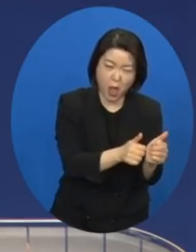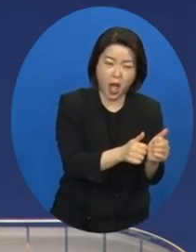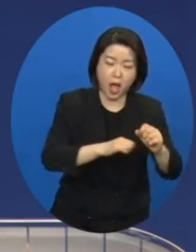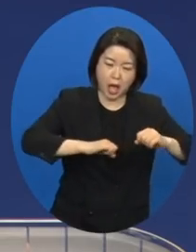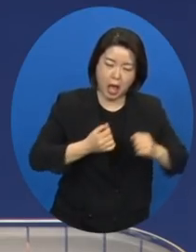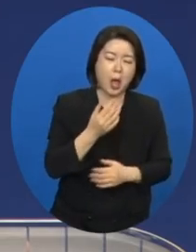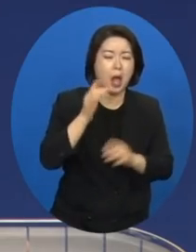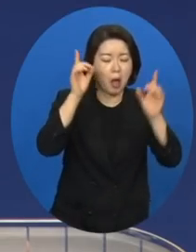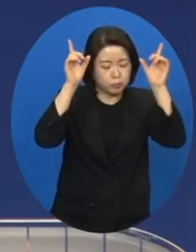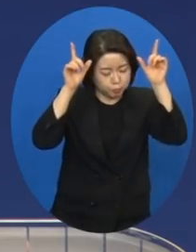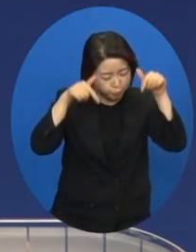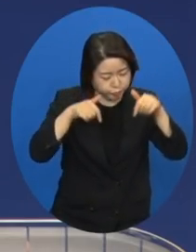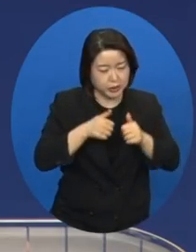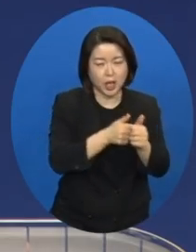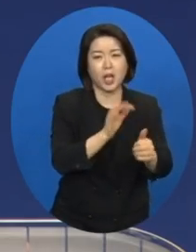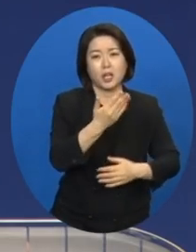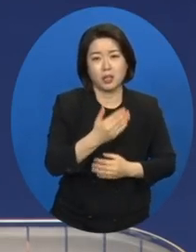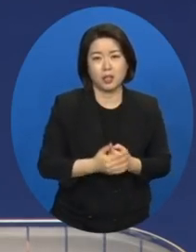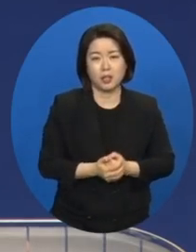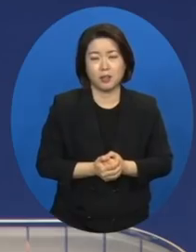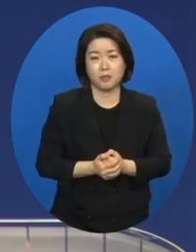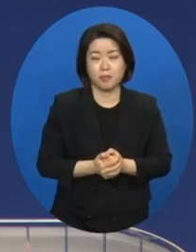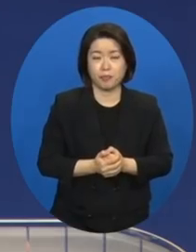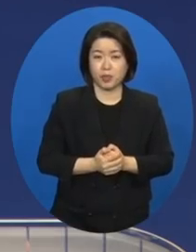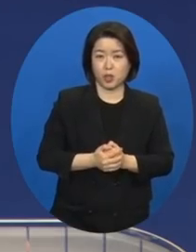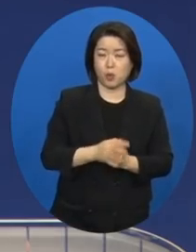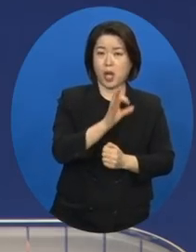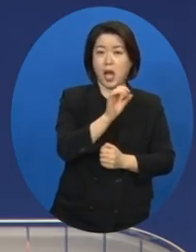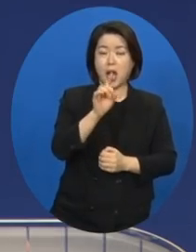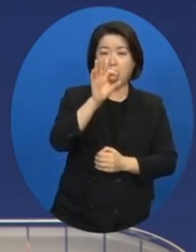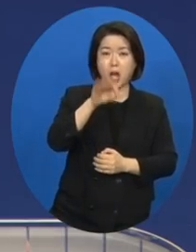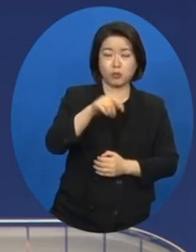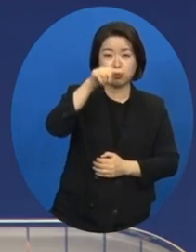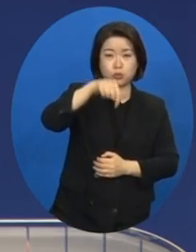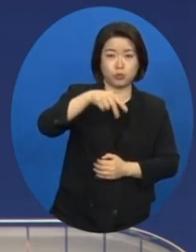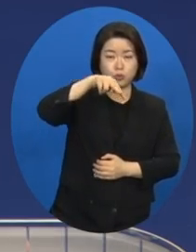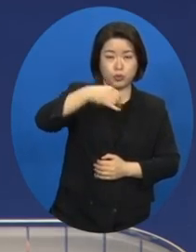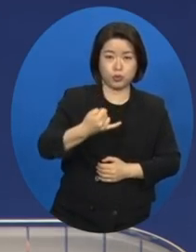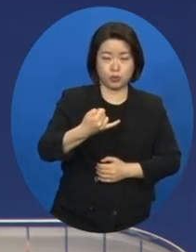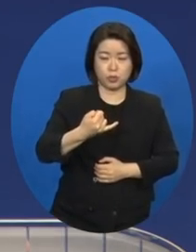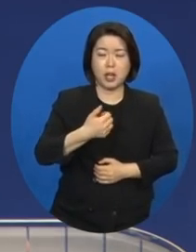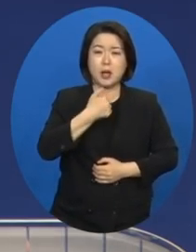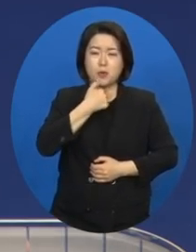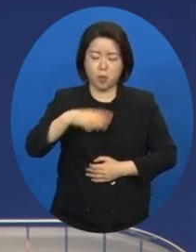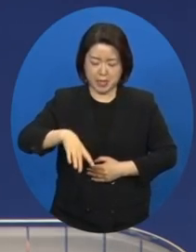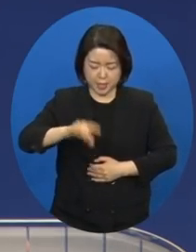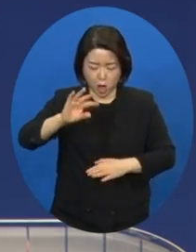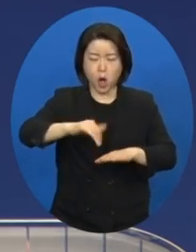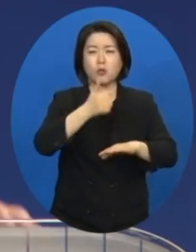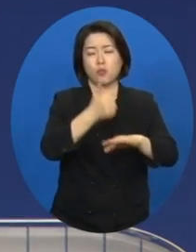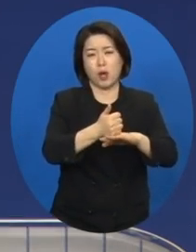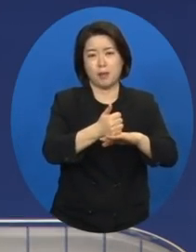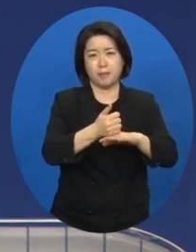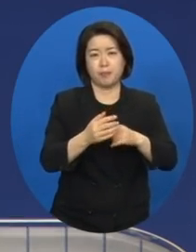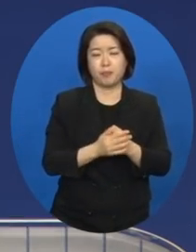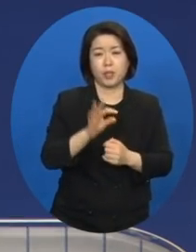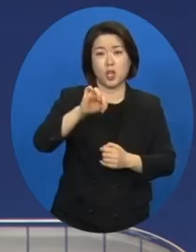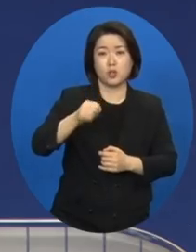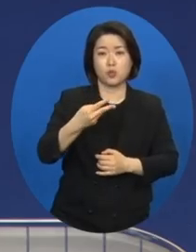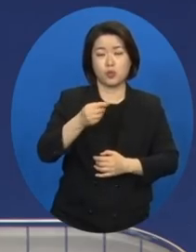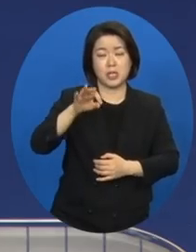거거든요. 2장 1절에 아구스토 혹은 아우구스투스 황제가 나와요. 로마의 최초의 황제입니다. 율리스